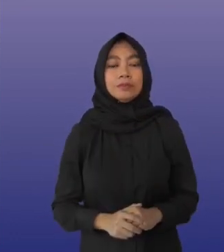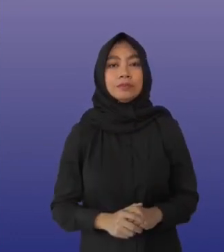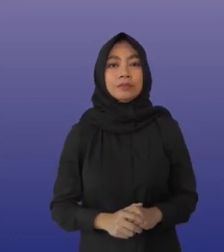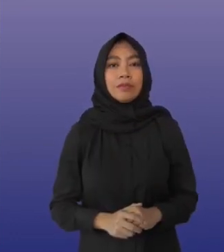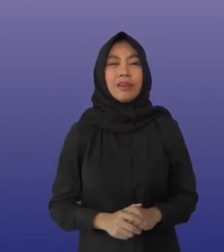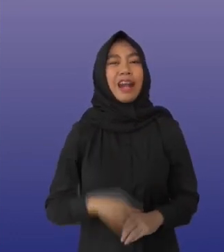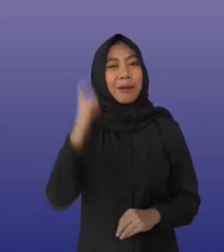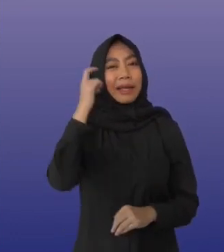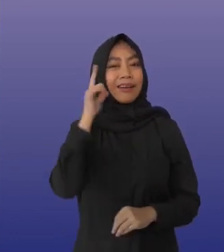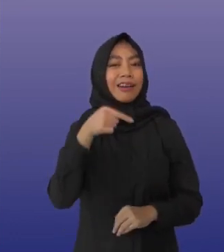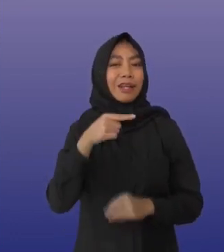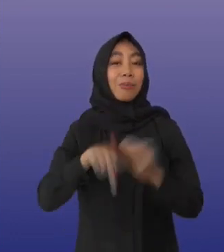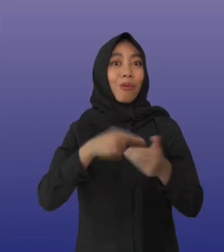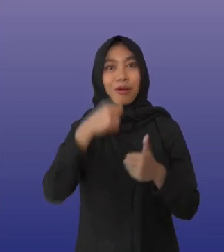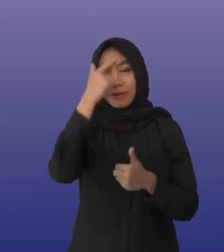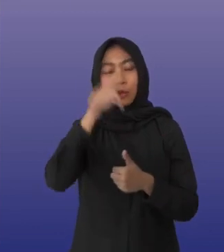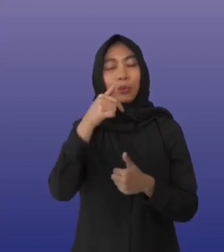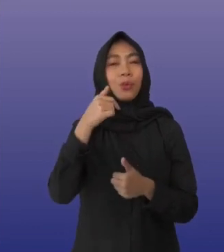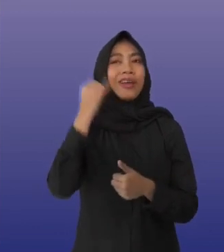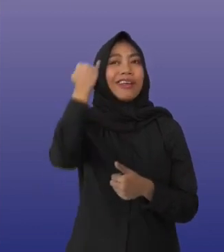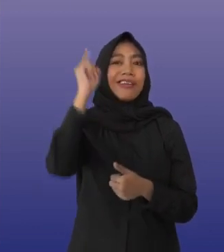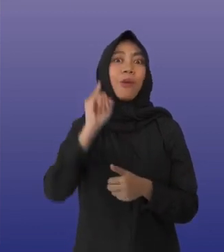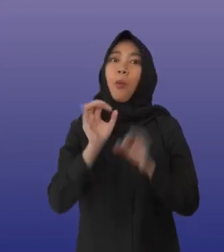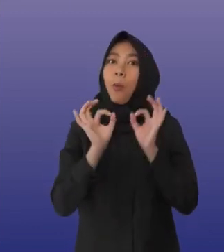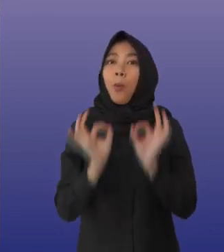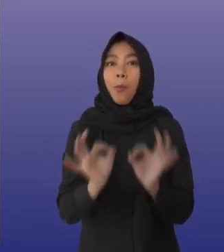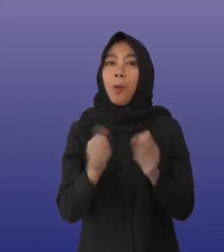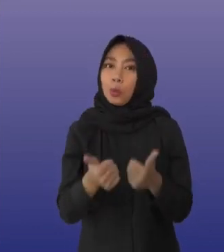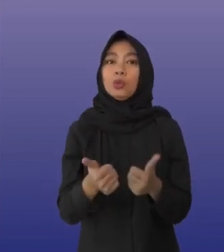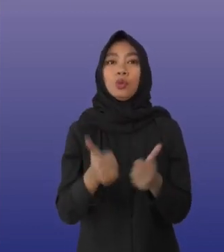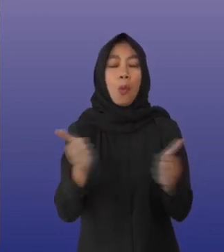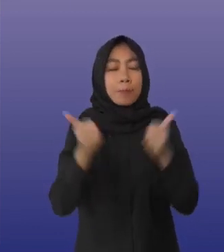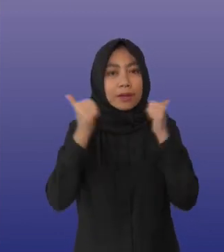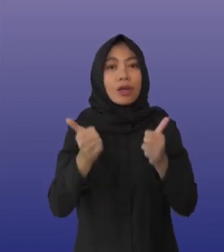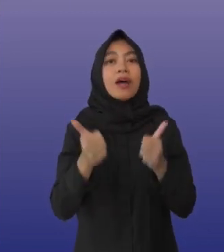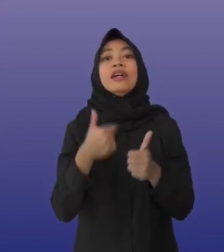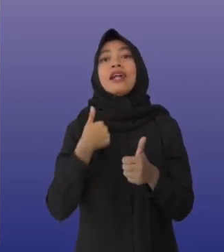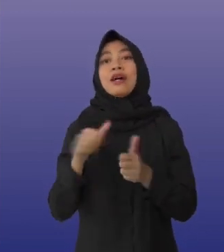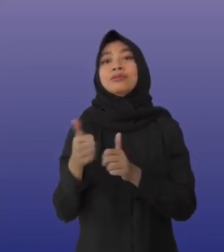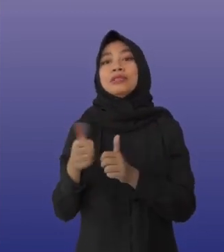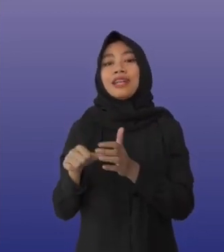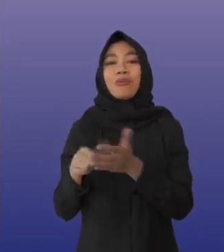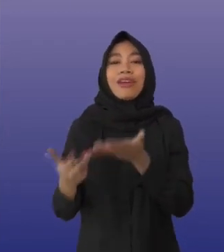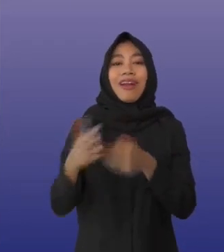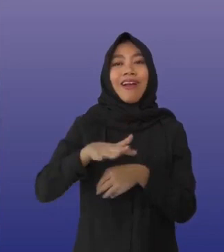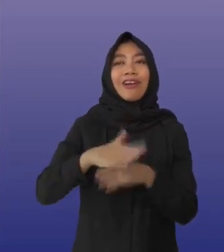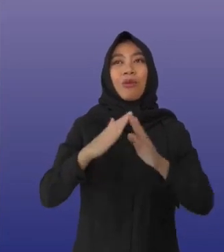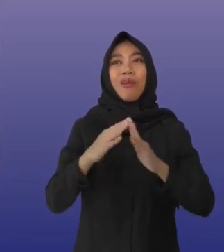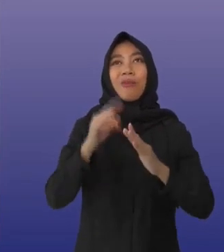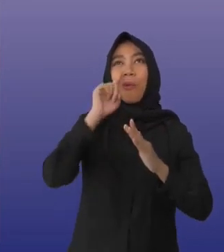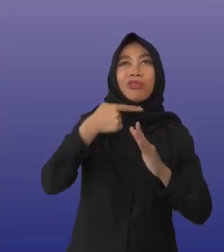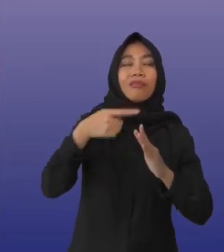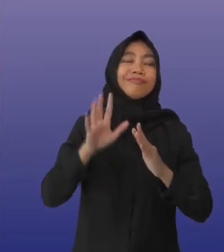suatu inovasi yang luar biasa, yang sudah jelas dengan ada variasi ini akan mengurangi kebosanan. Bahwa